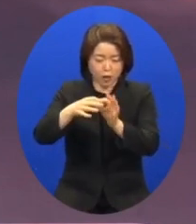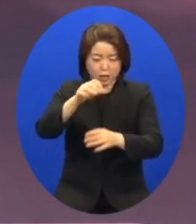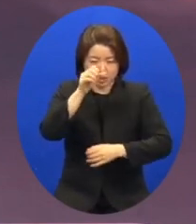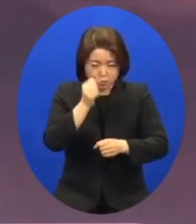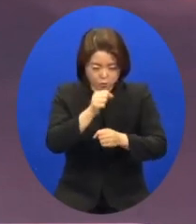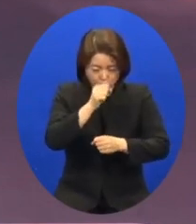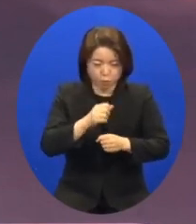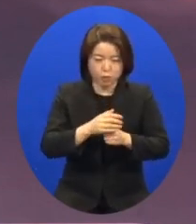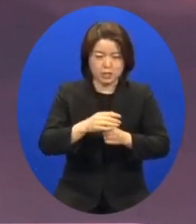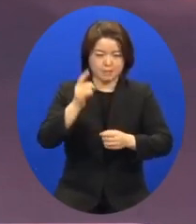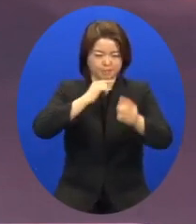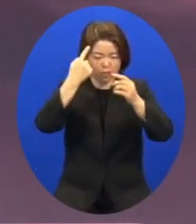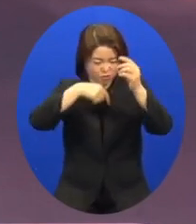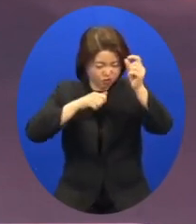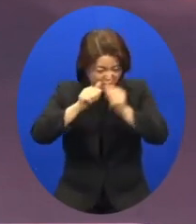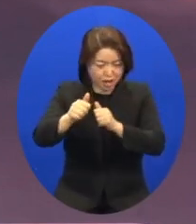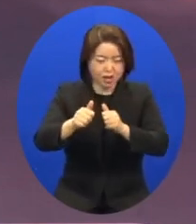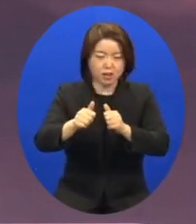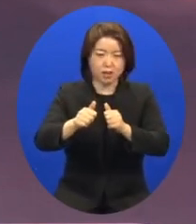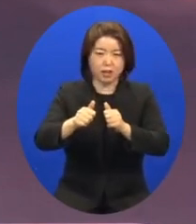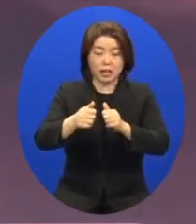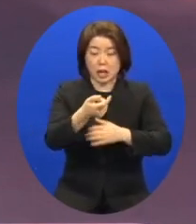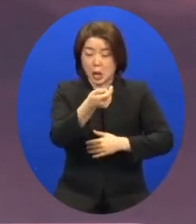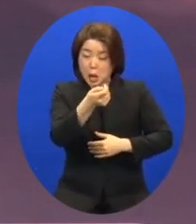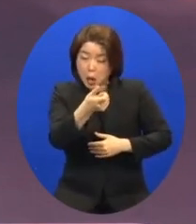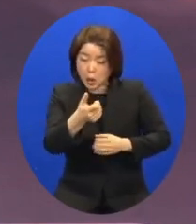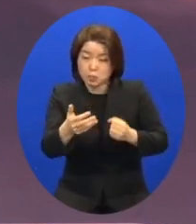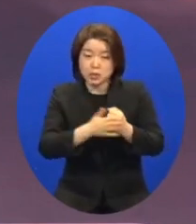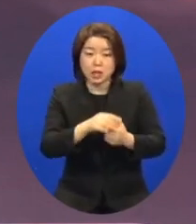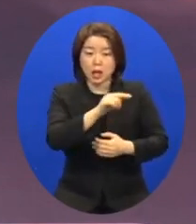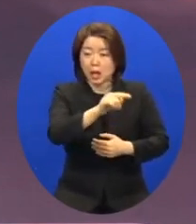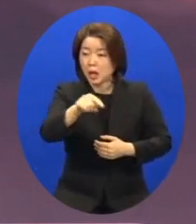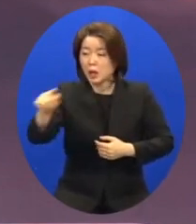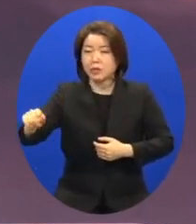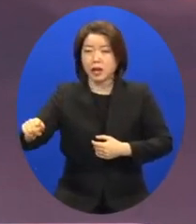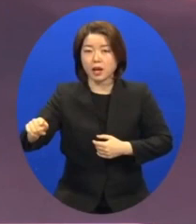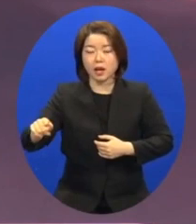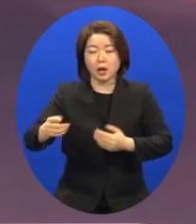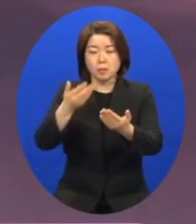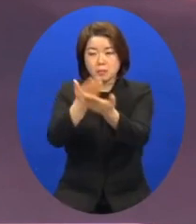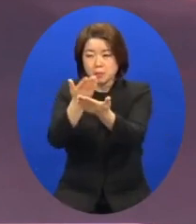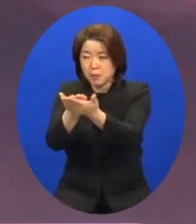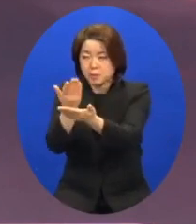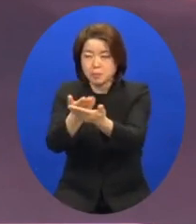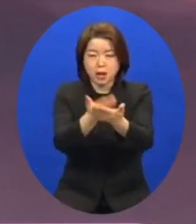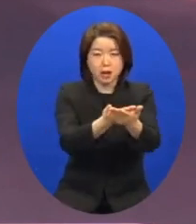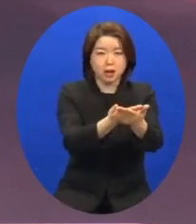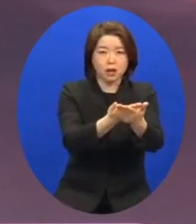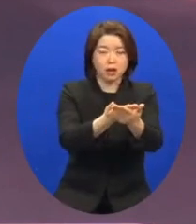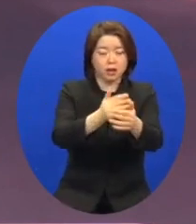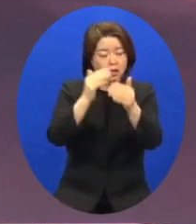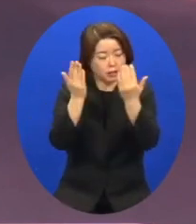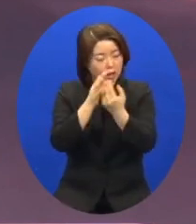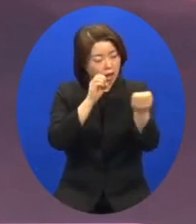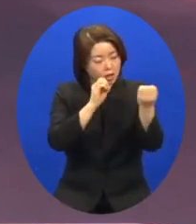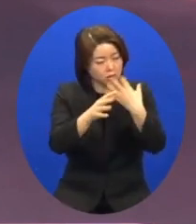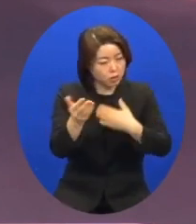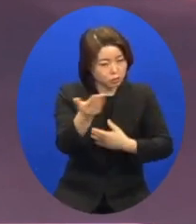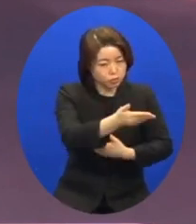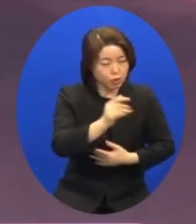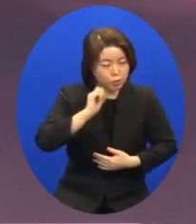인물 도 좋은 목사님이 워낙 적으니까 너도나도 다 그렇게 구하면 다음 답을 못 해 주셔서 그러 신가